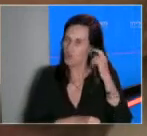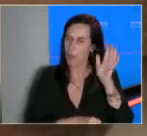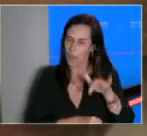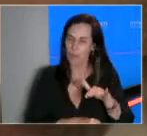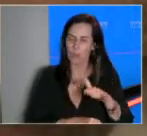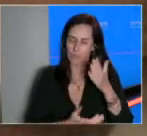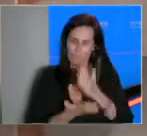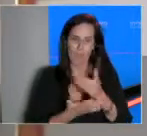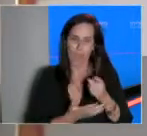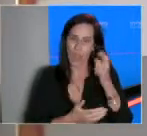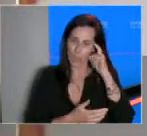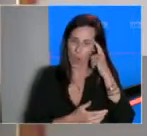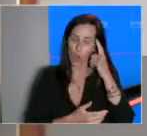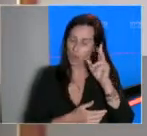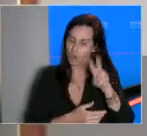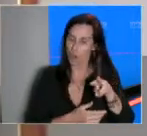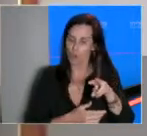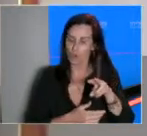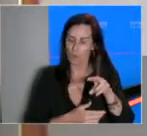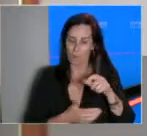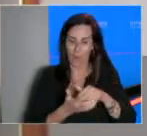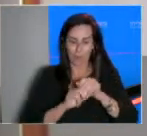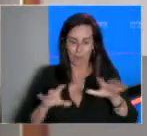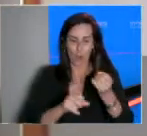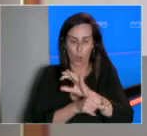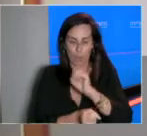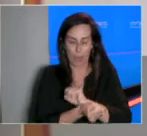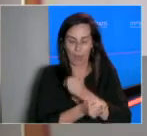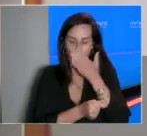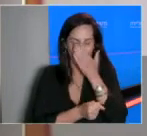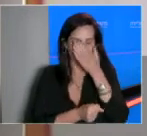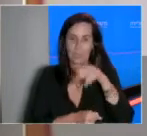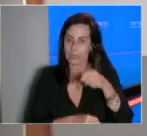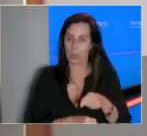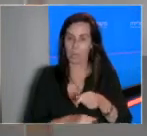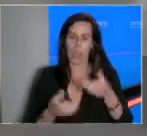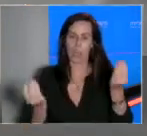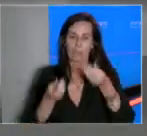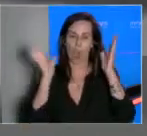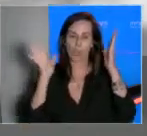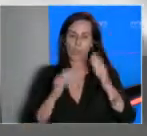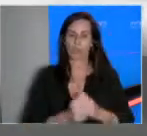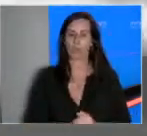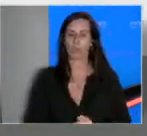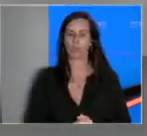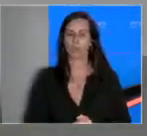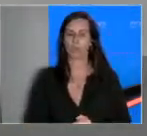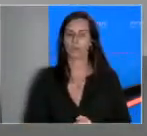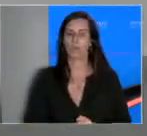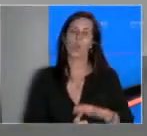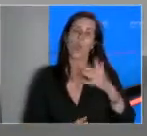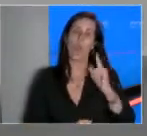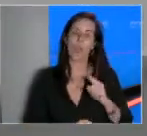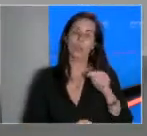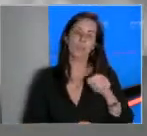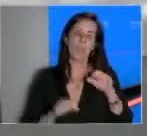כך בתקשורת, על דאגות מהתפרצות בבתי הכלא, הולך להיות פה אסון נורא מבחינתם. אז יכול